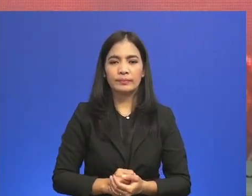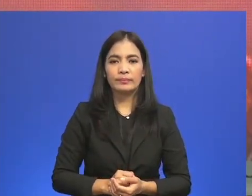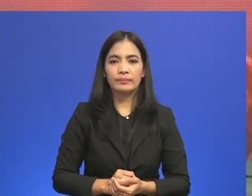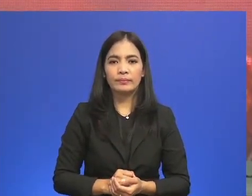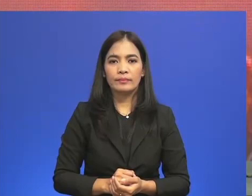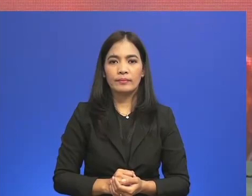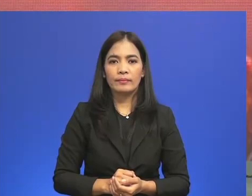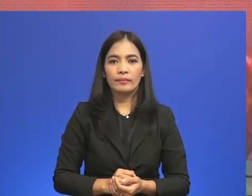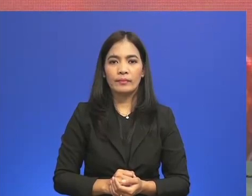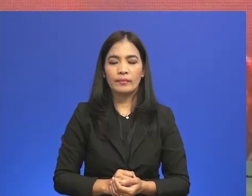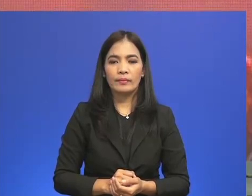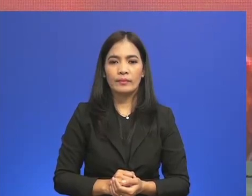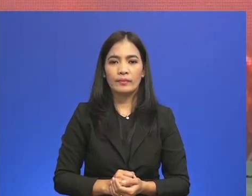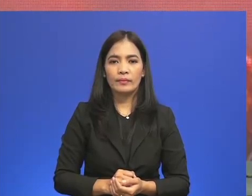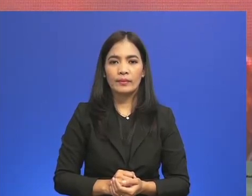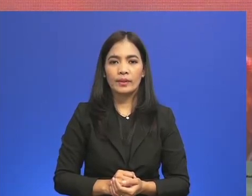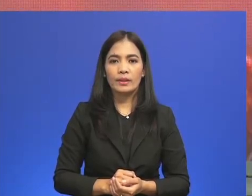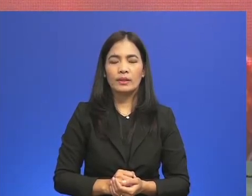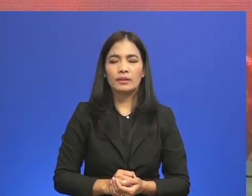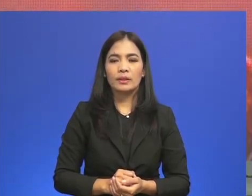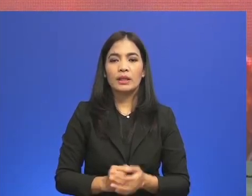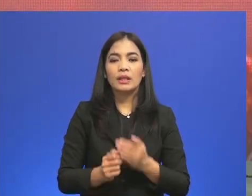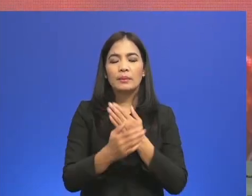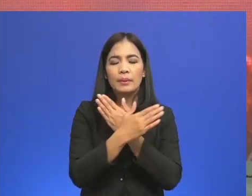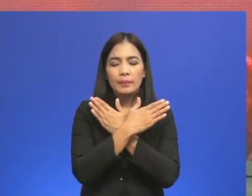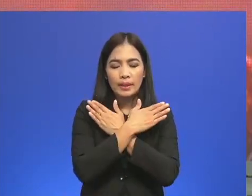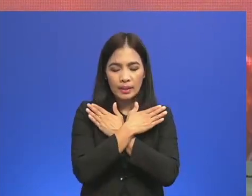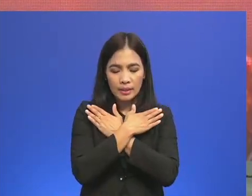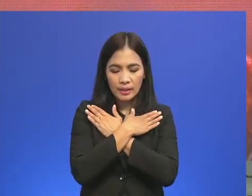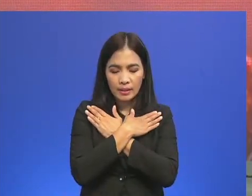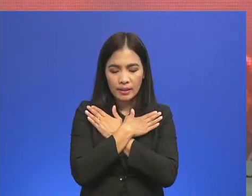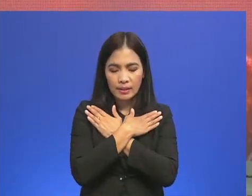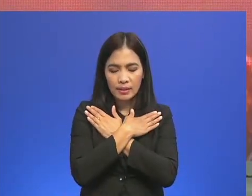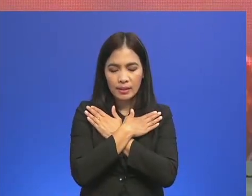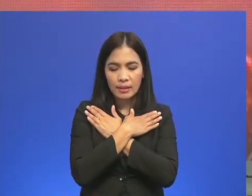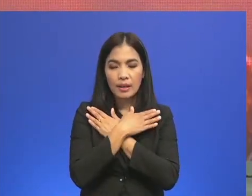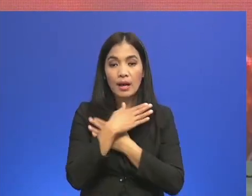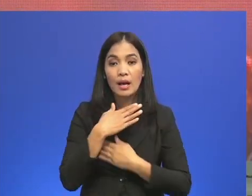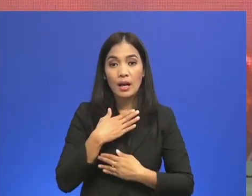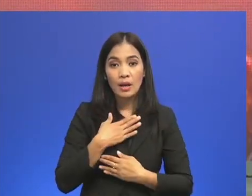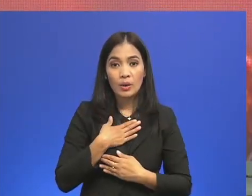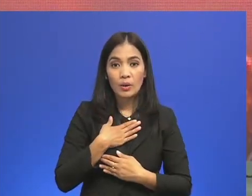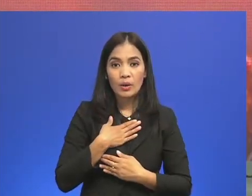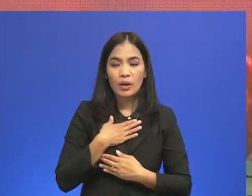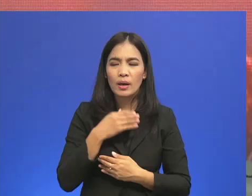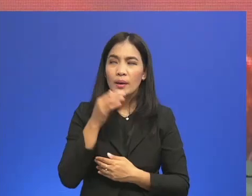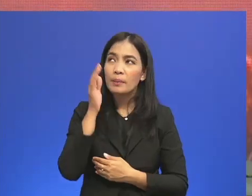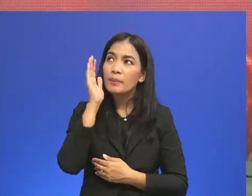Di pembaringan terakhir aku berbisik,